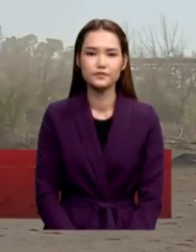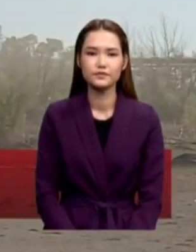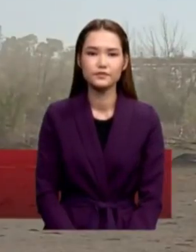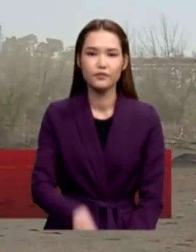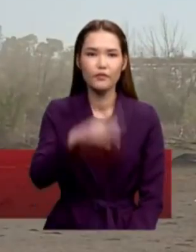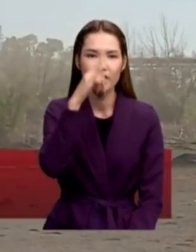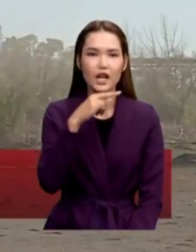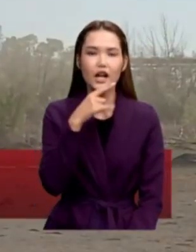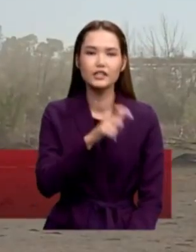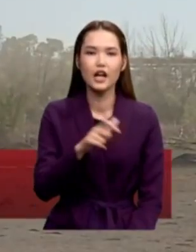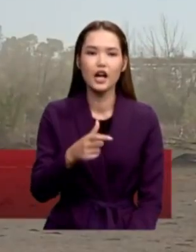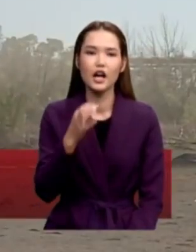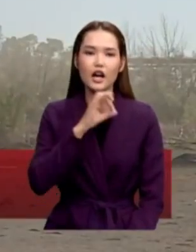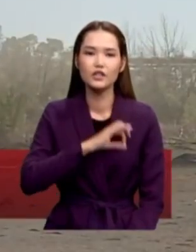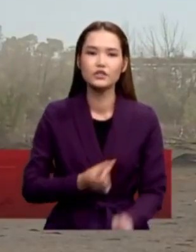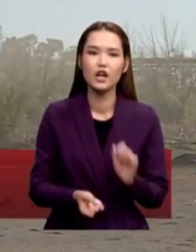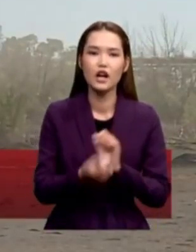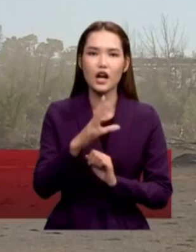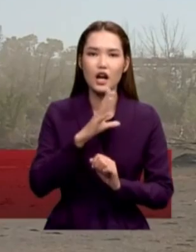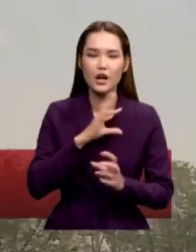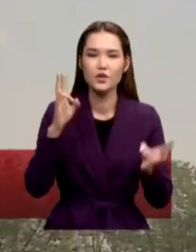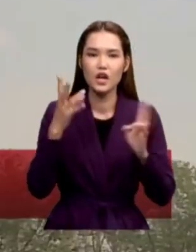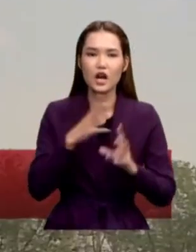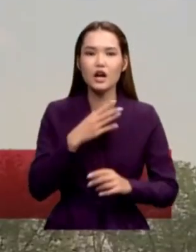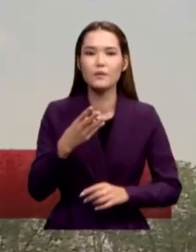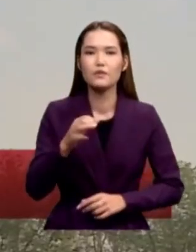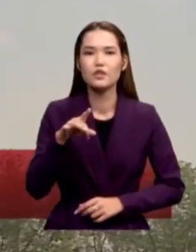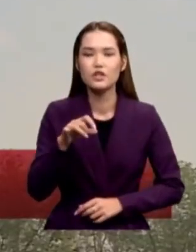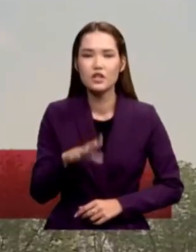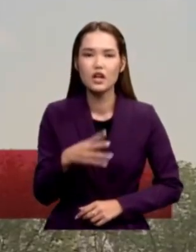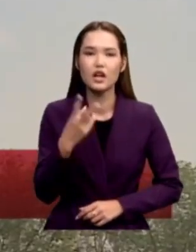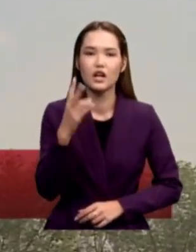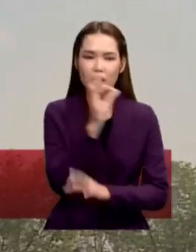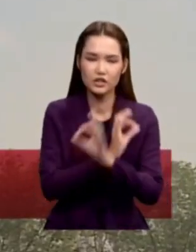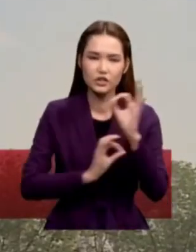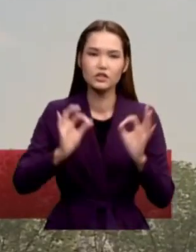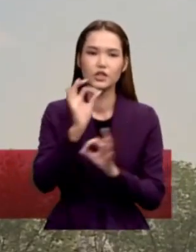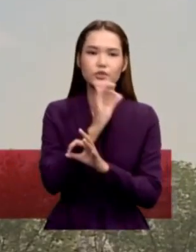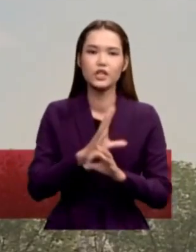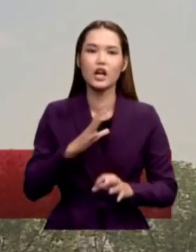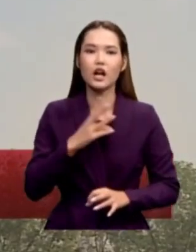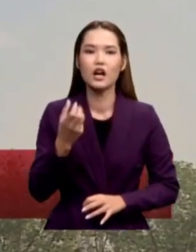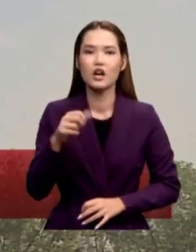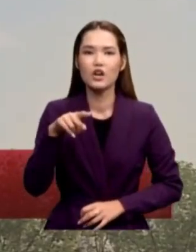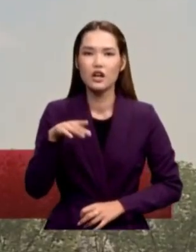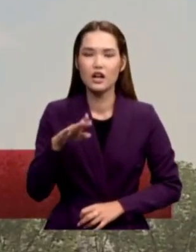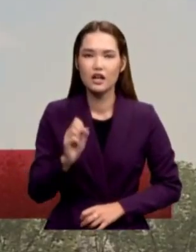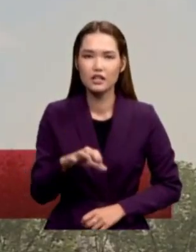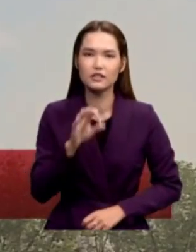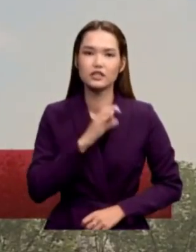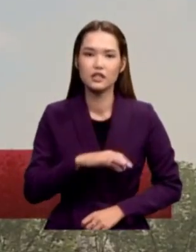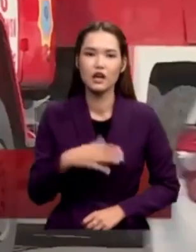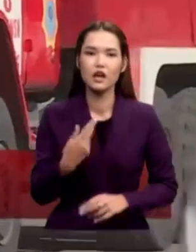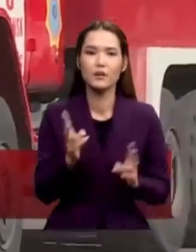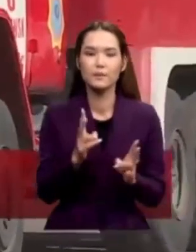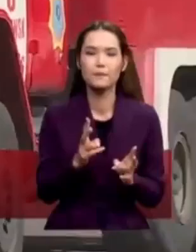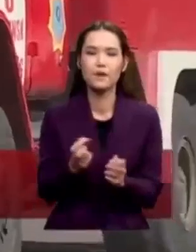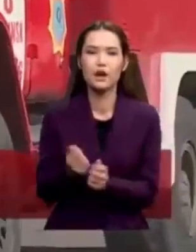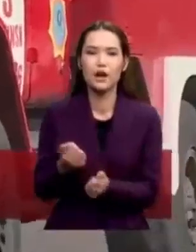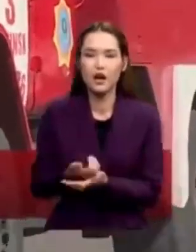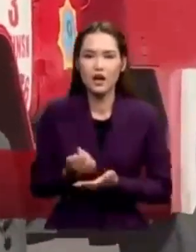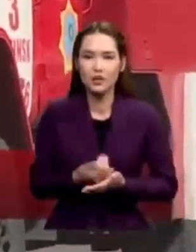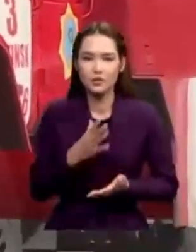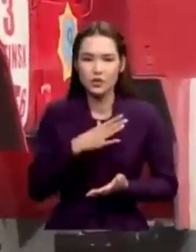Қазақстан шахтасына шыға алмай қалған үшінші кенші де өлі табылды. Екі тәулік өтсе де шахтадағы өртті ауыздықтау мүмкін болмай тұр. Соған